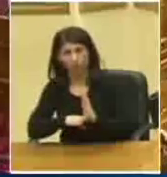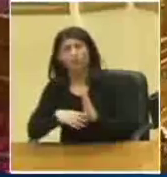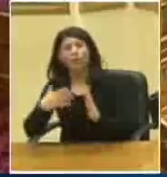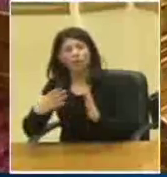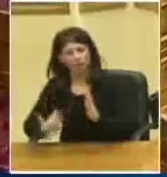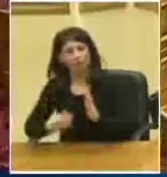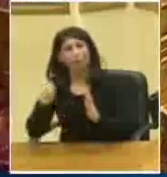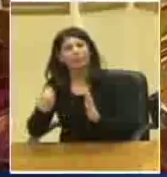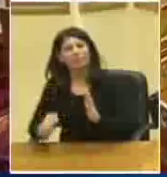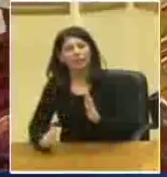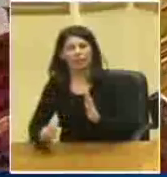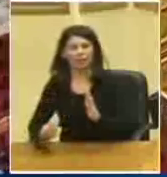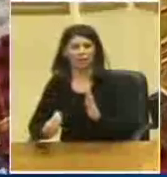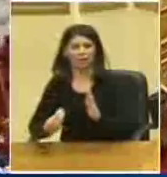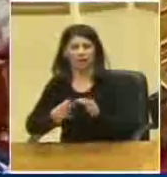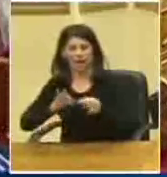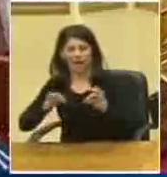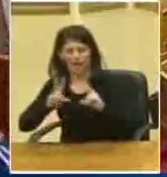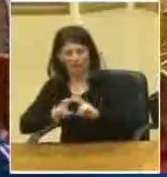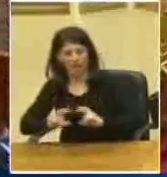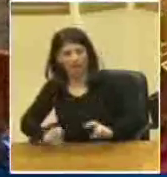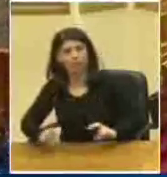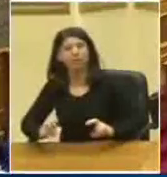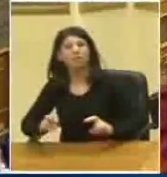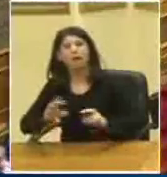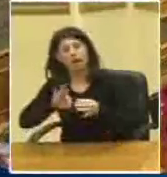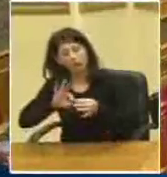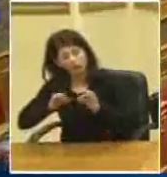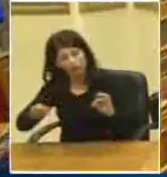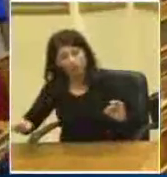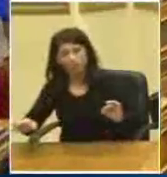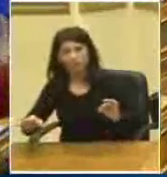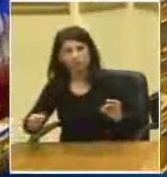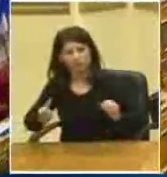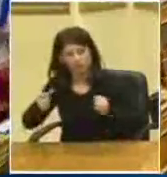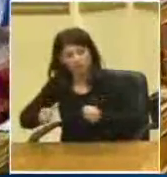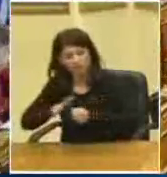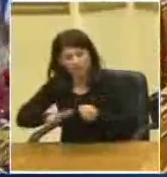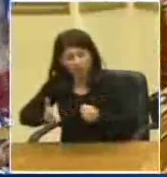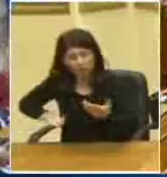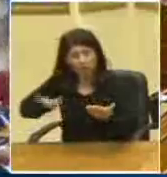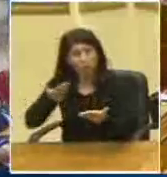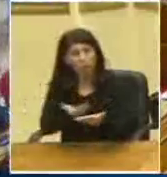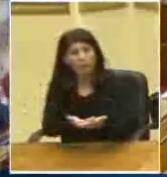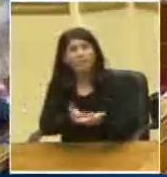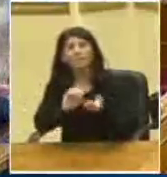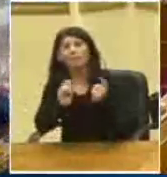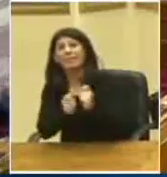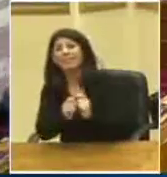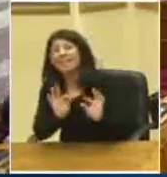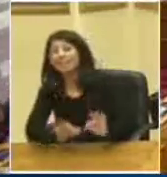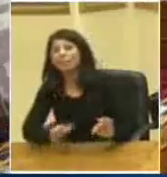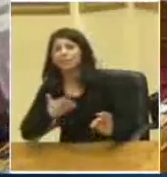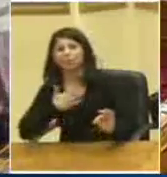τις καλύτερες δυνατές αναλύσεις πάνω στις οποίες να βασίσουμε τις προτάσεις μας και τις μεταρρυθμίσεις που